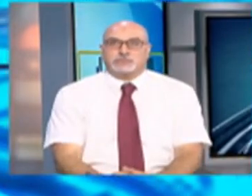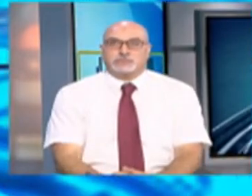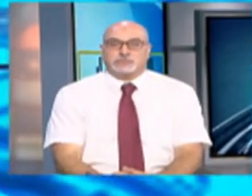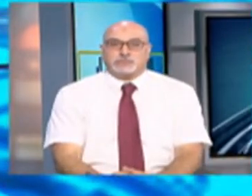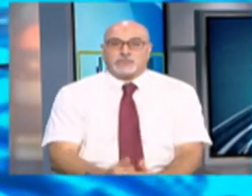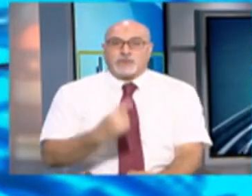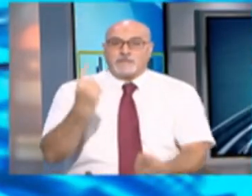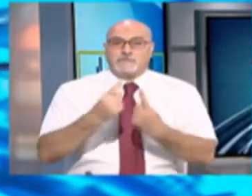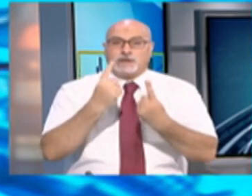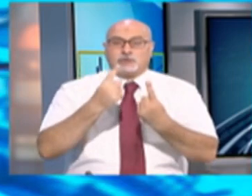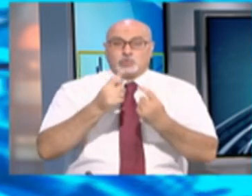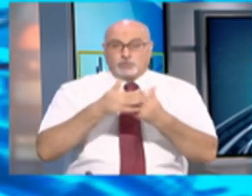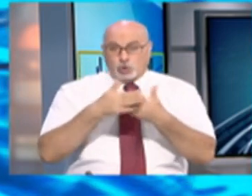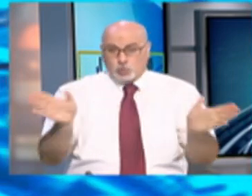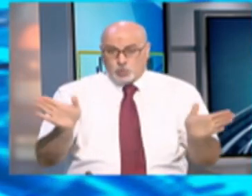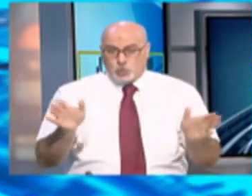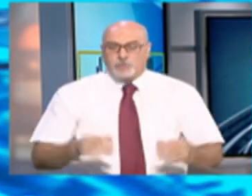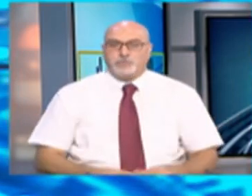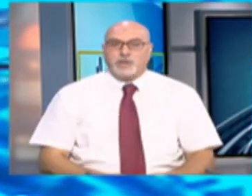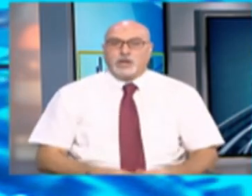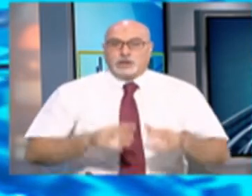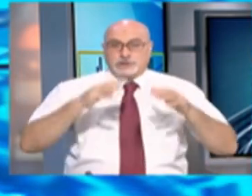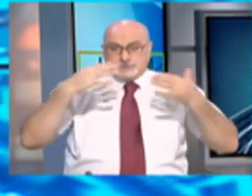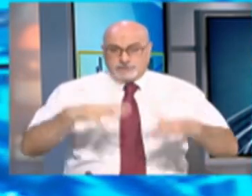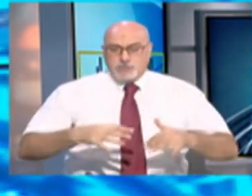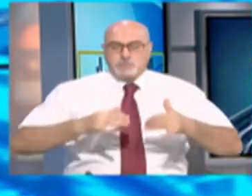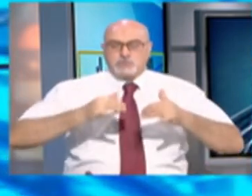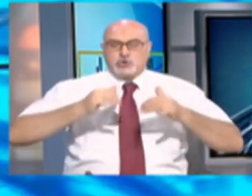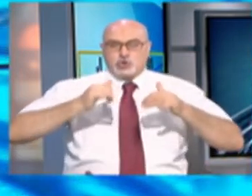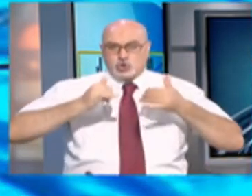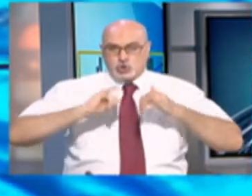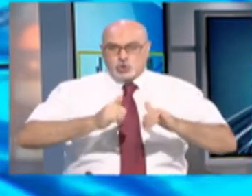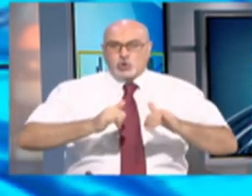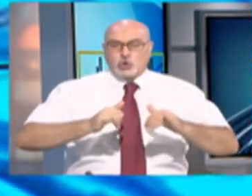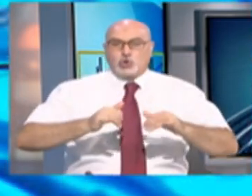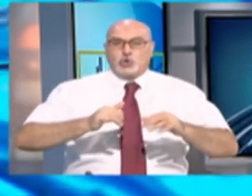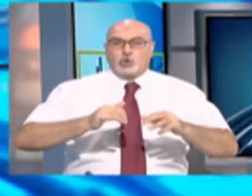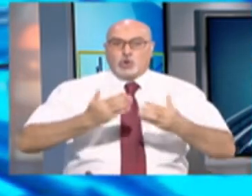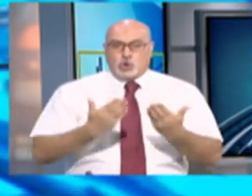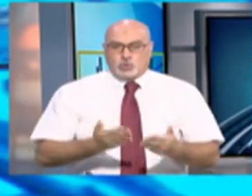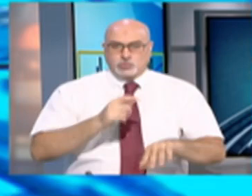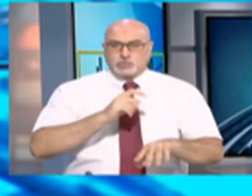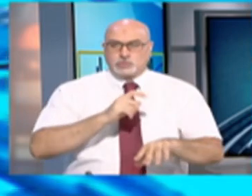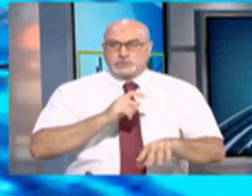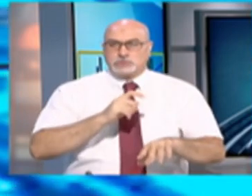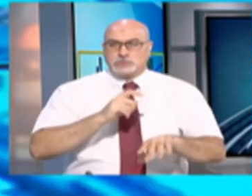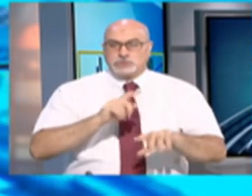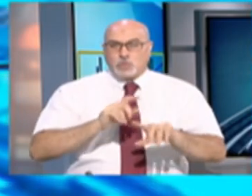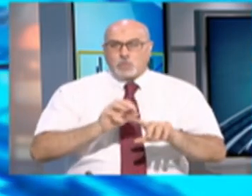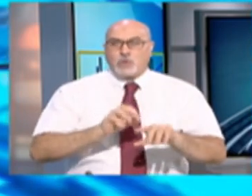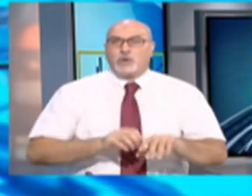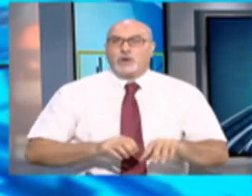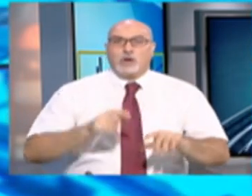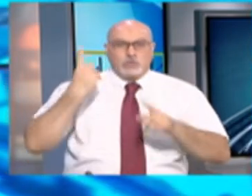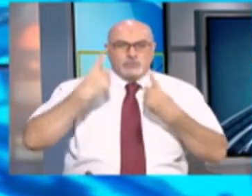حفل الافتتاح الرسمي للدورة 19 لألعاب البحر الأبيض المتوسط المنتظر اليوم ستطبعه نوطة